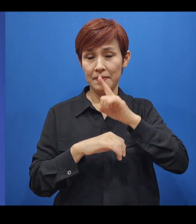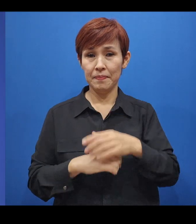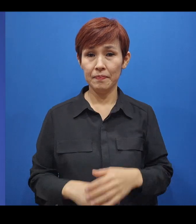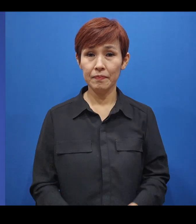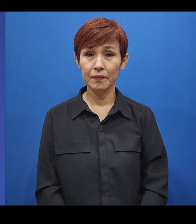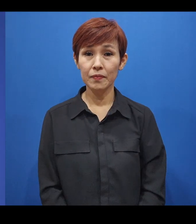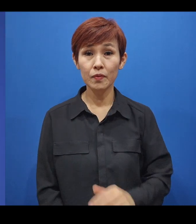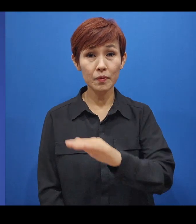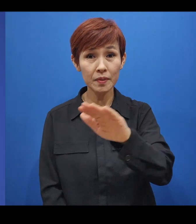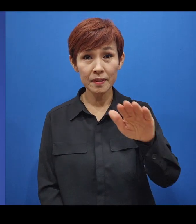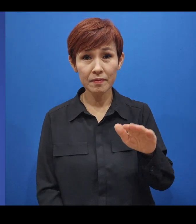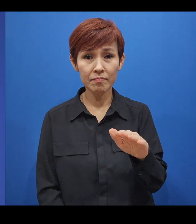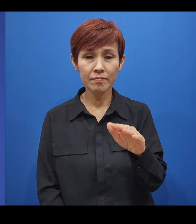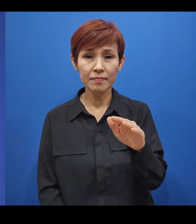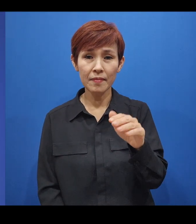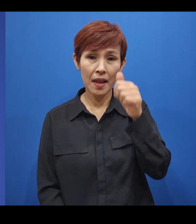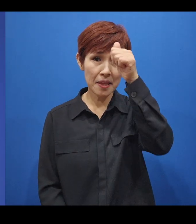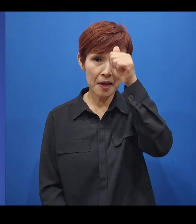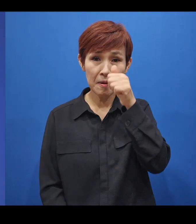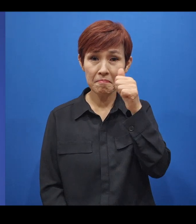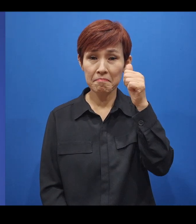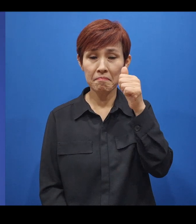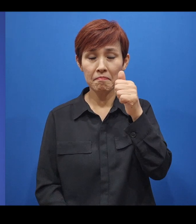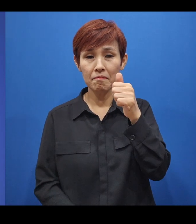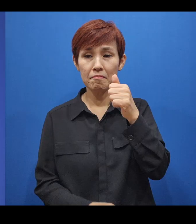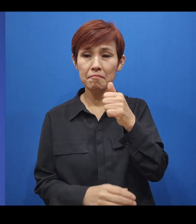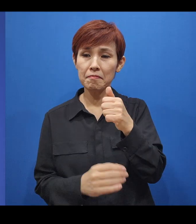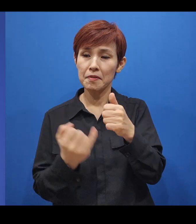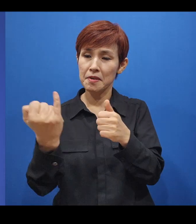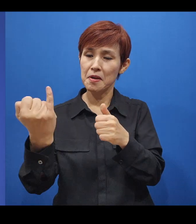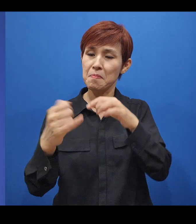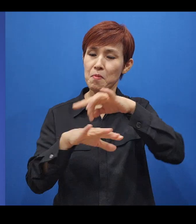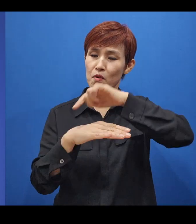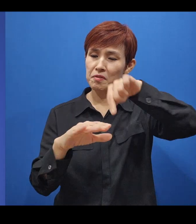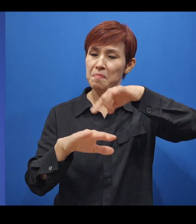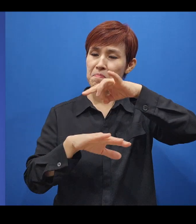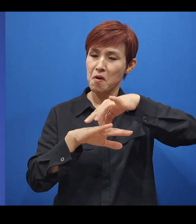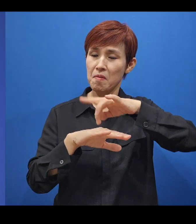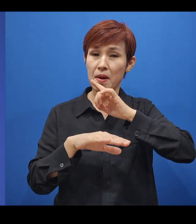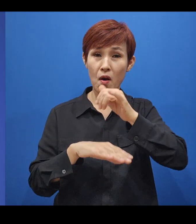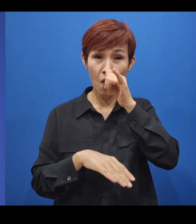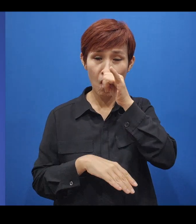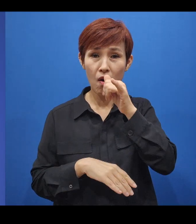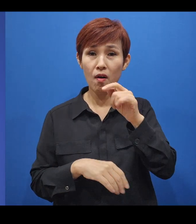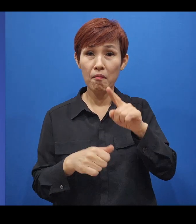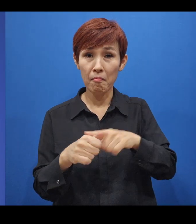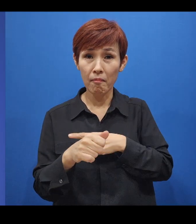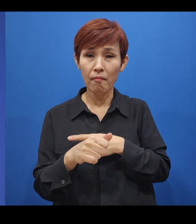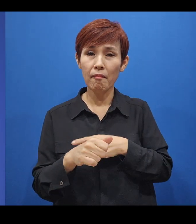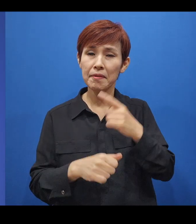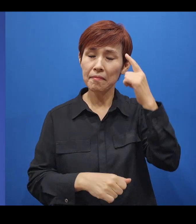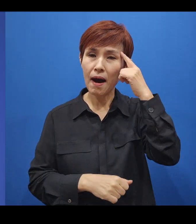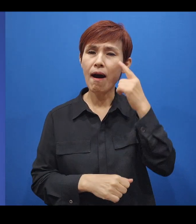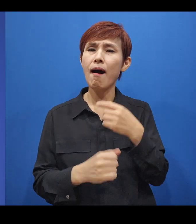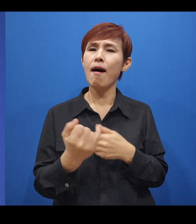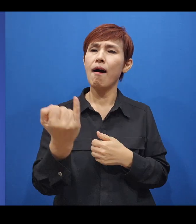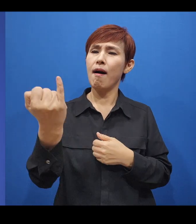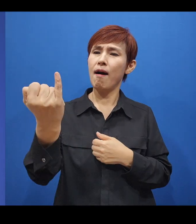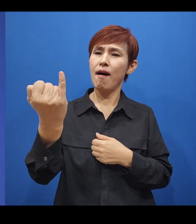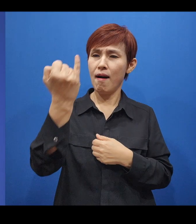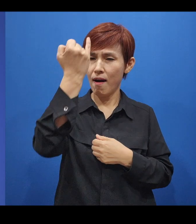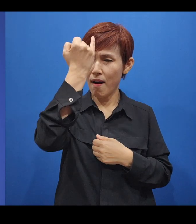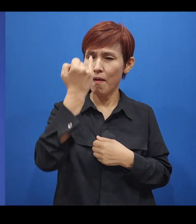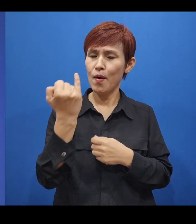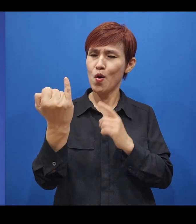타락한 우리는요, 아담의 이 고백을 와 하와 진짜 이뻤나 보다. 하와 막 정말 날씬하고 정말 멋있게